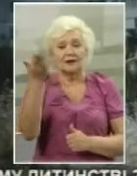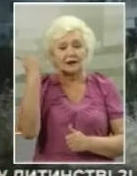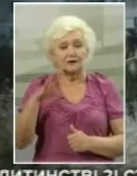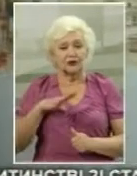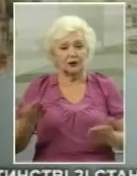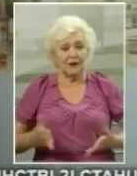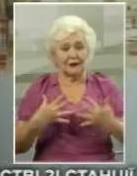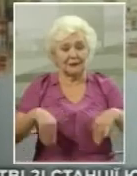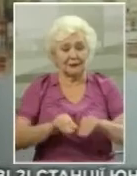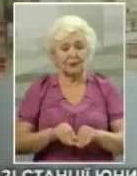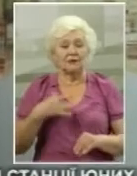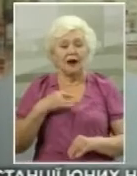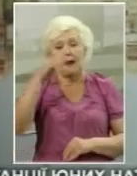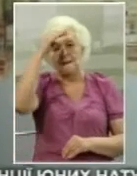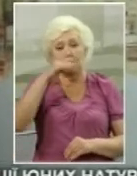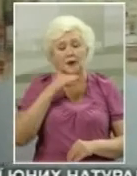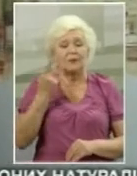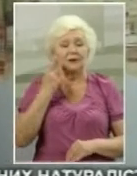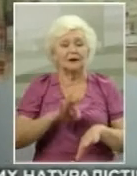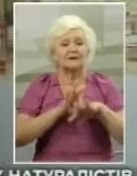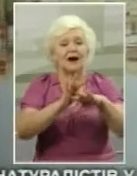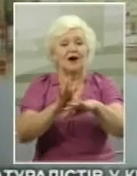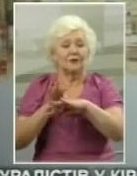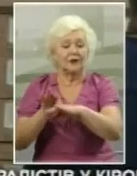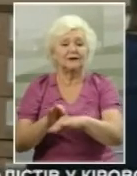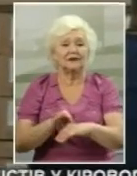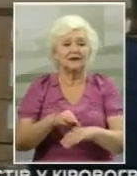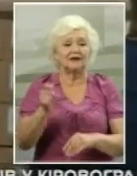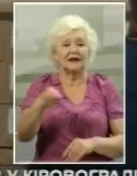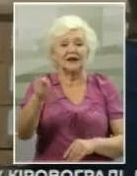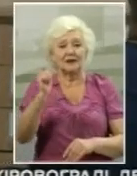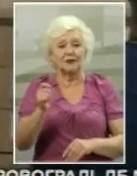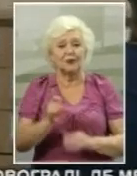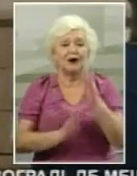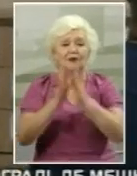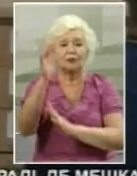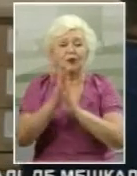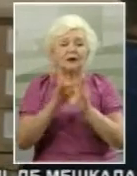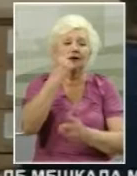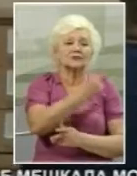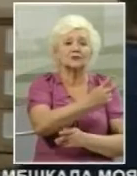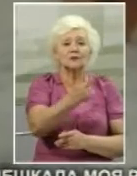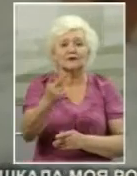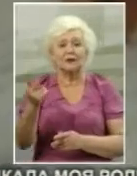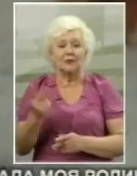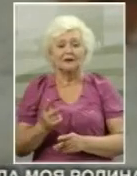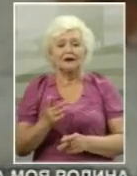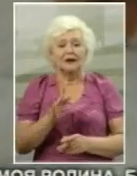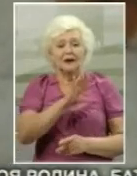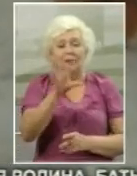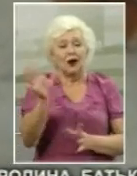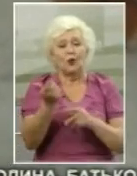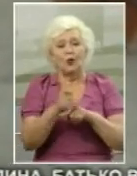Ми постійно, отець нас водив и на рыбалку, и по лесу там с такими снегами